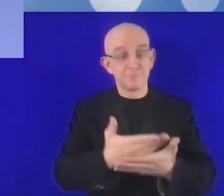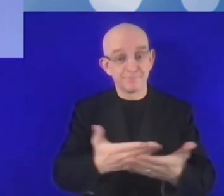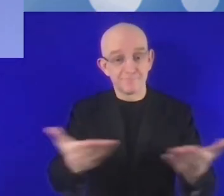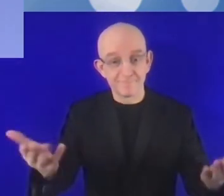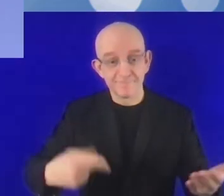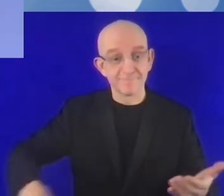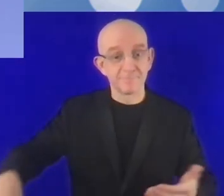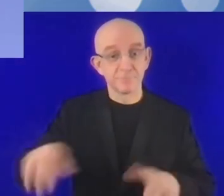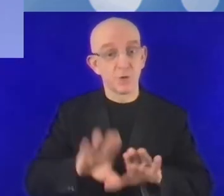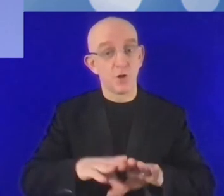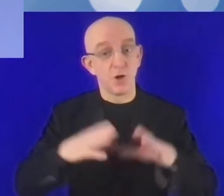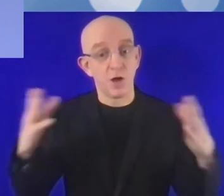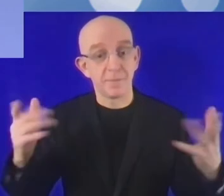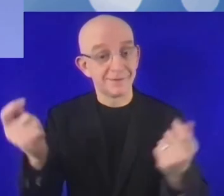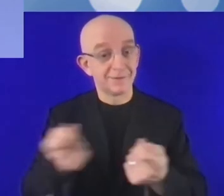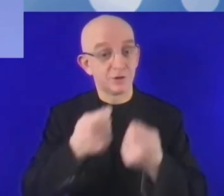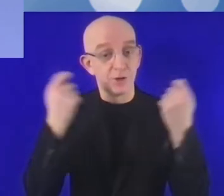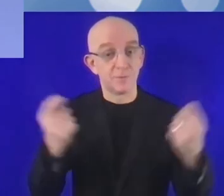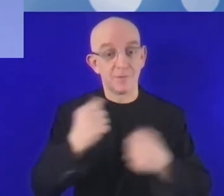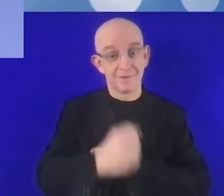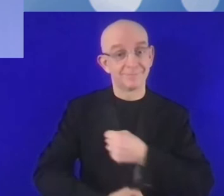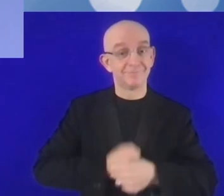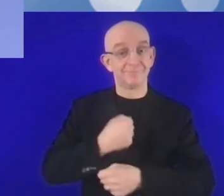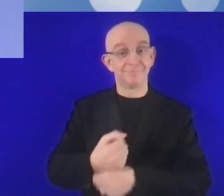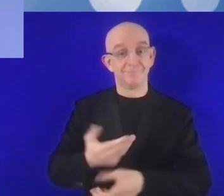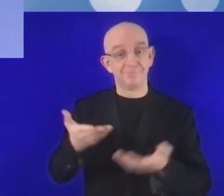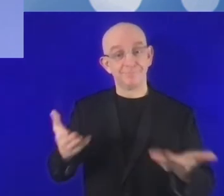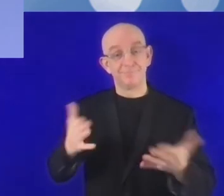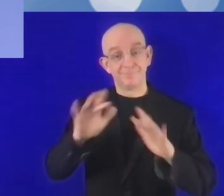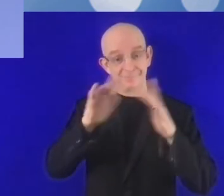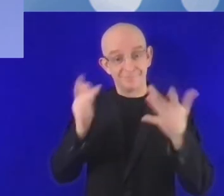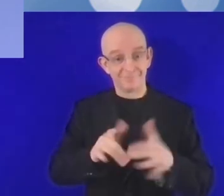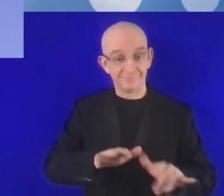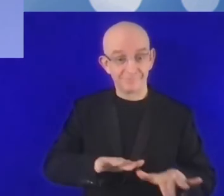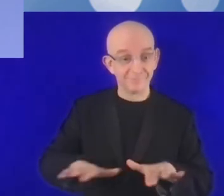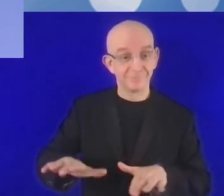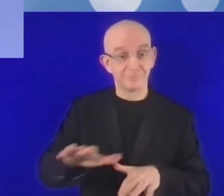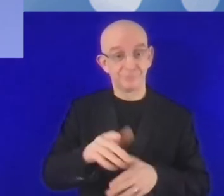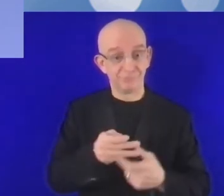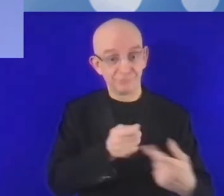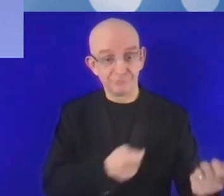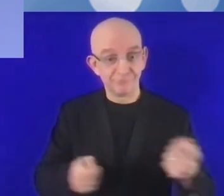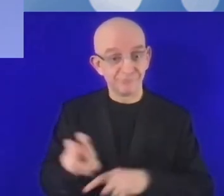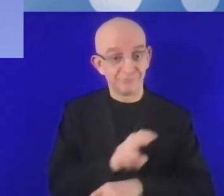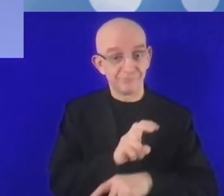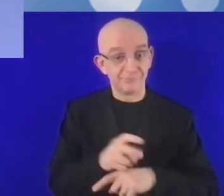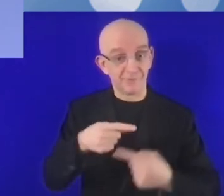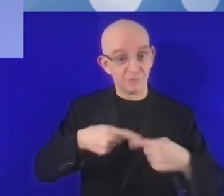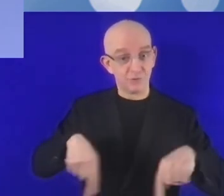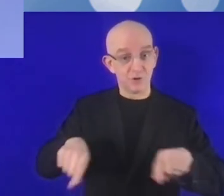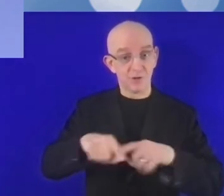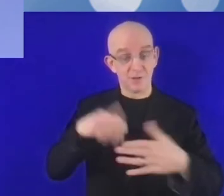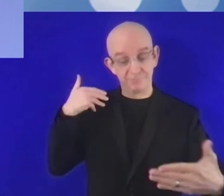messieurs, la cérémonie d'ouverture du 16e Forum IGF